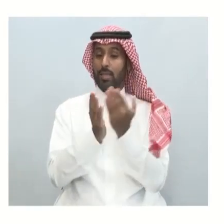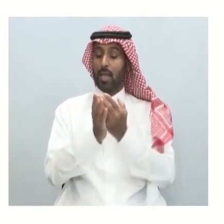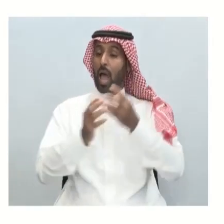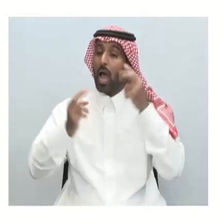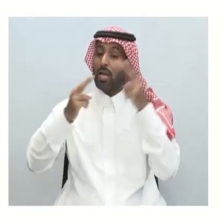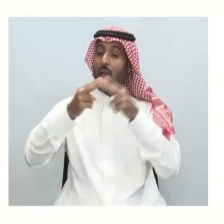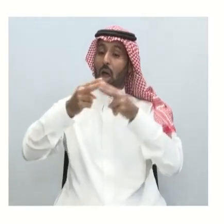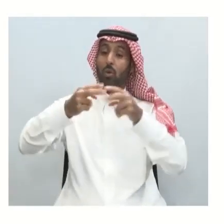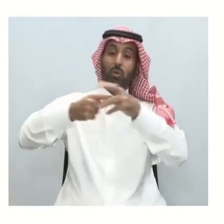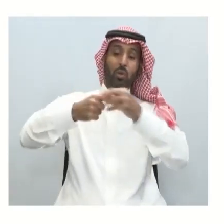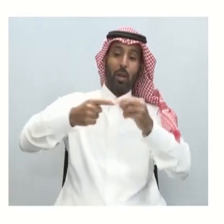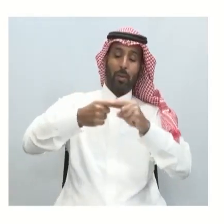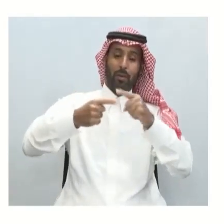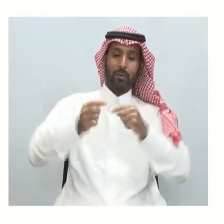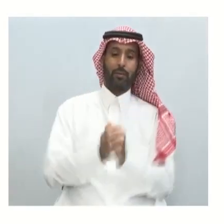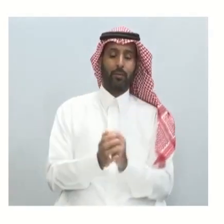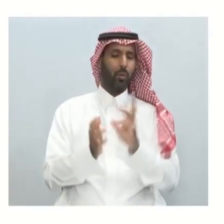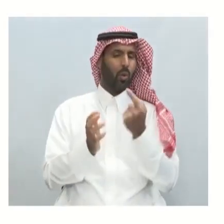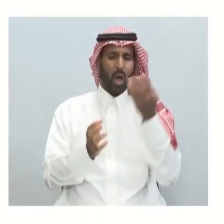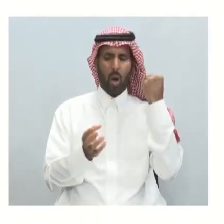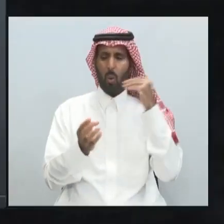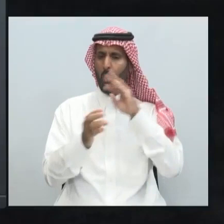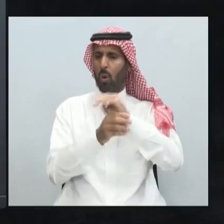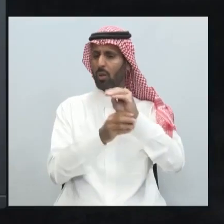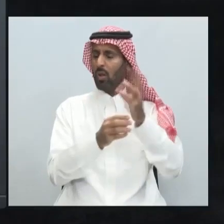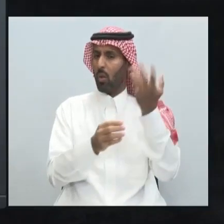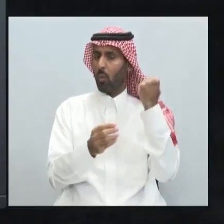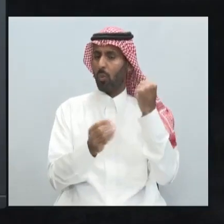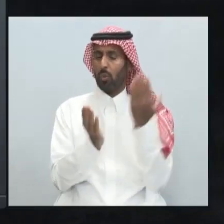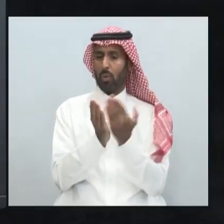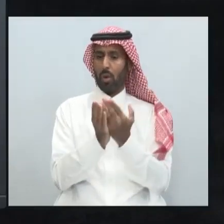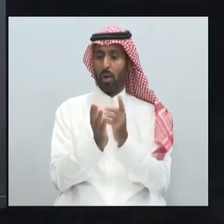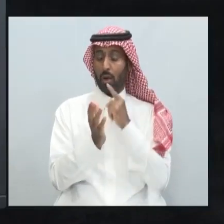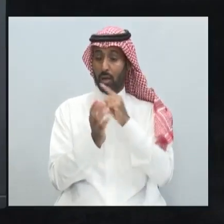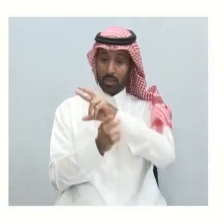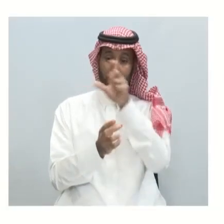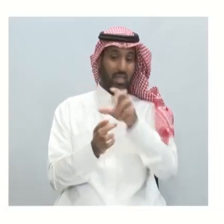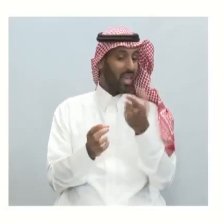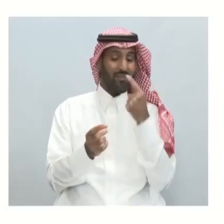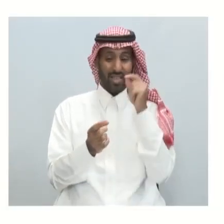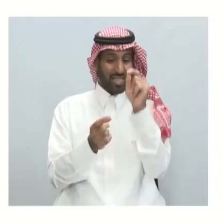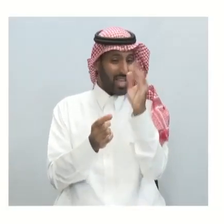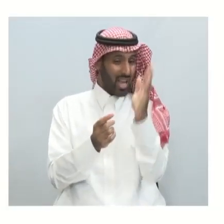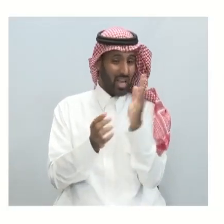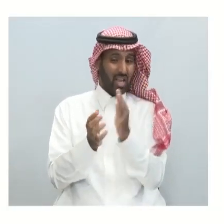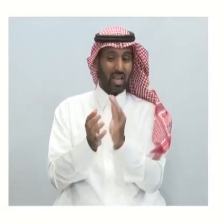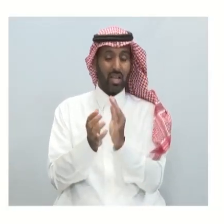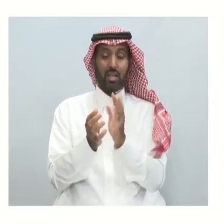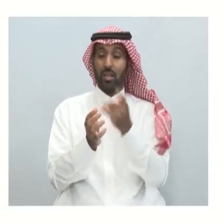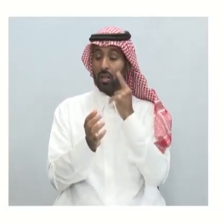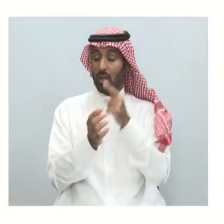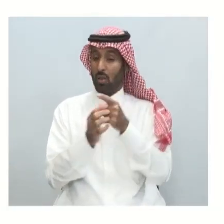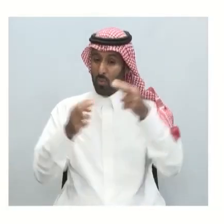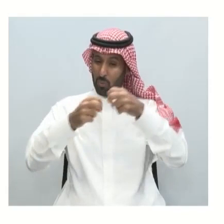الكهروسالبيه والقطبيه ماذا تعلمنا في الدرس الماضي تعلمنا اشكال الجزيئات تكلمنا عن نموذج